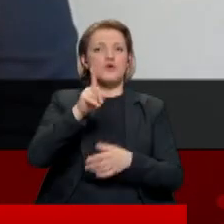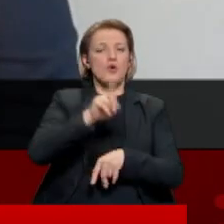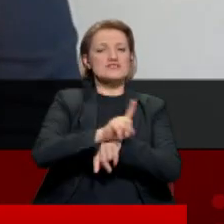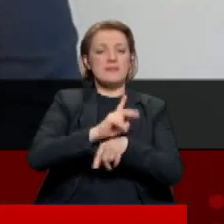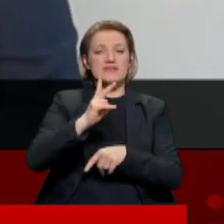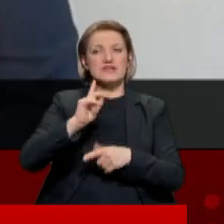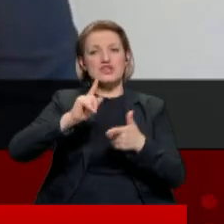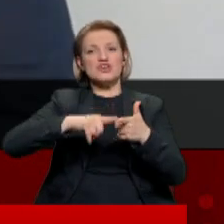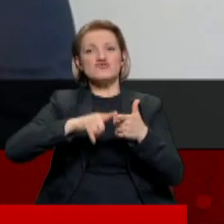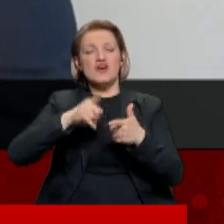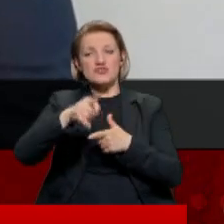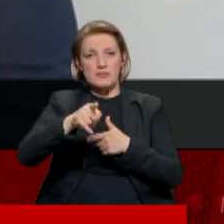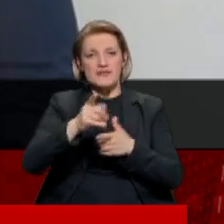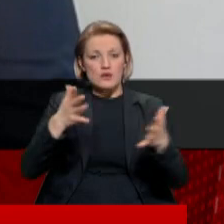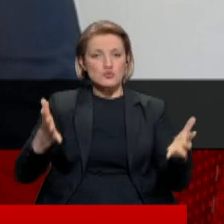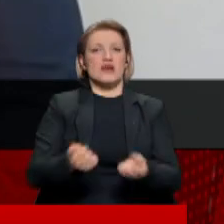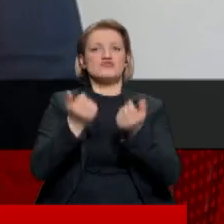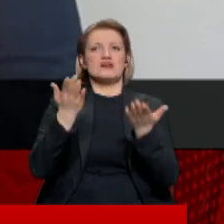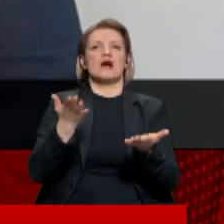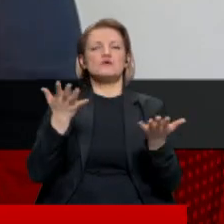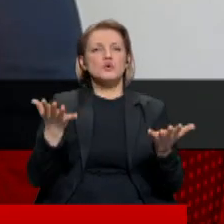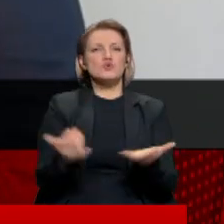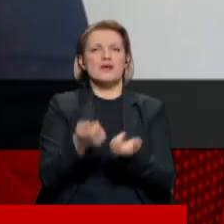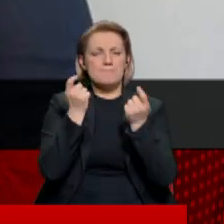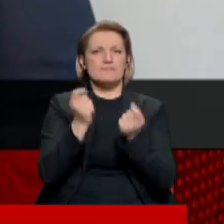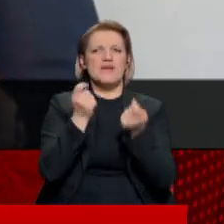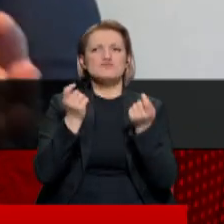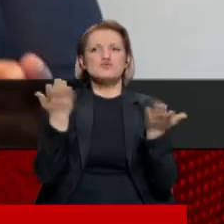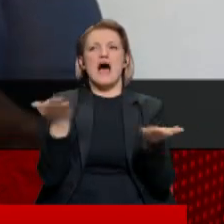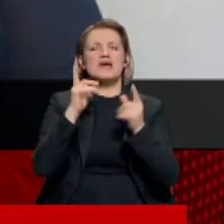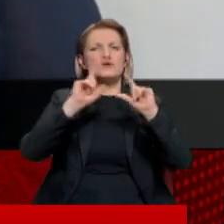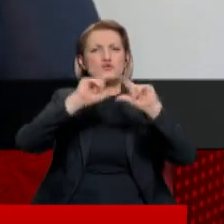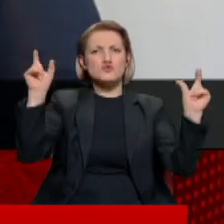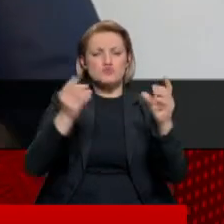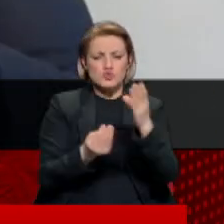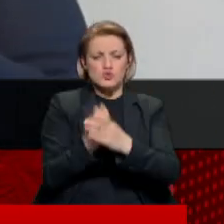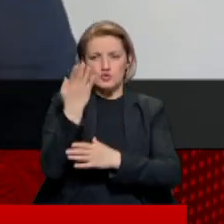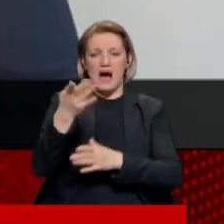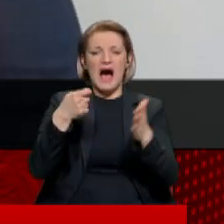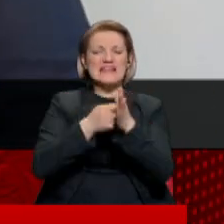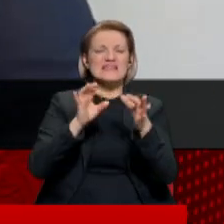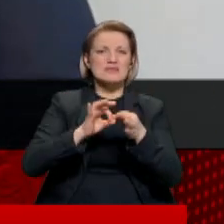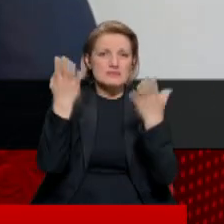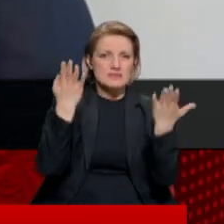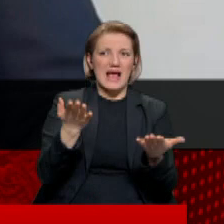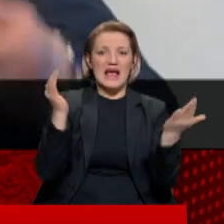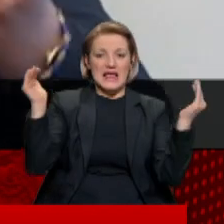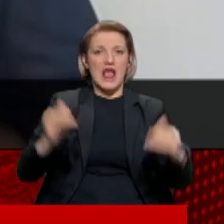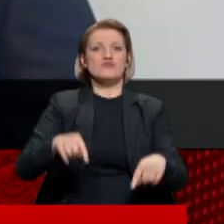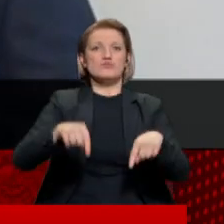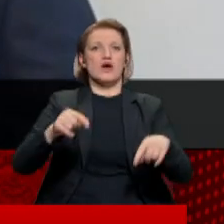ikinci aşamada kurtaracaksın. Kurtaracaksın. Hangi kurumunu kurduysan, adı neyse,